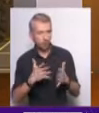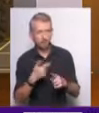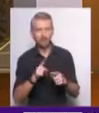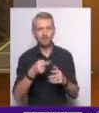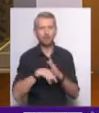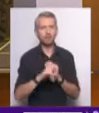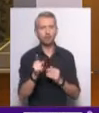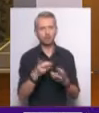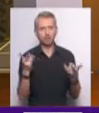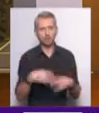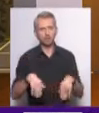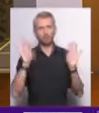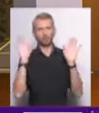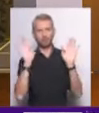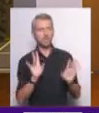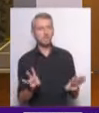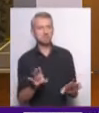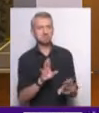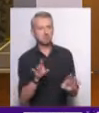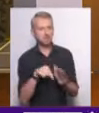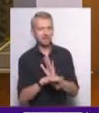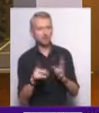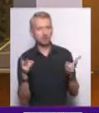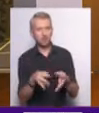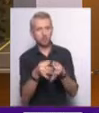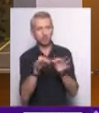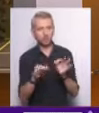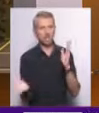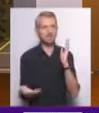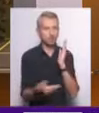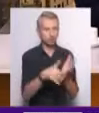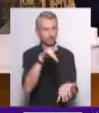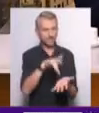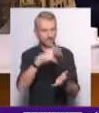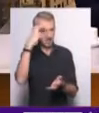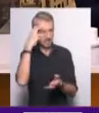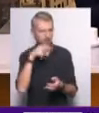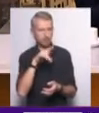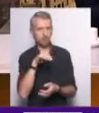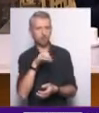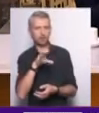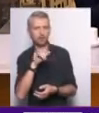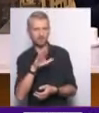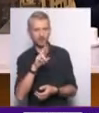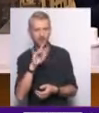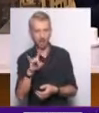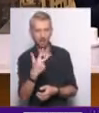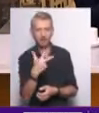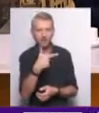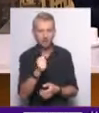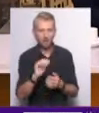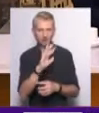треба опускати руки, і не значить, що треба дозволяти вирубку прямо в центрі столиці, в Протасовому Яру, 3 гектарів. Дерев.